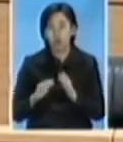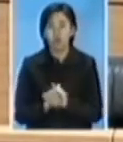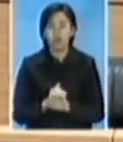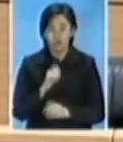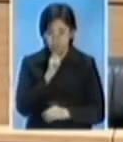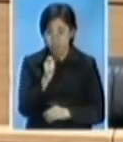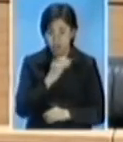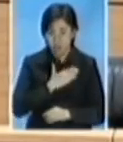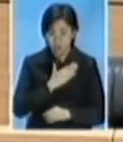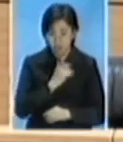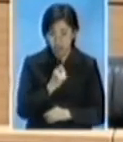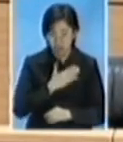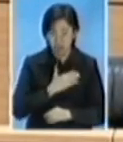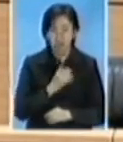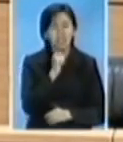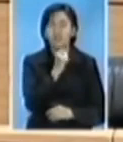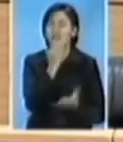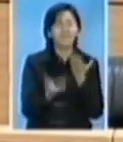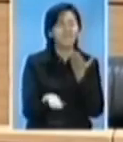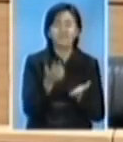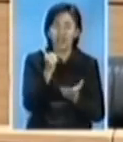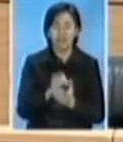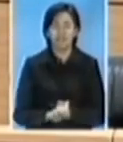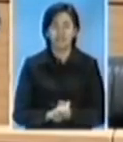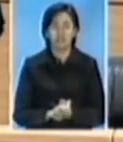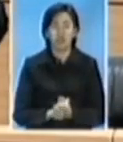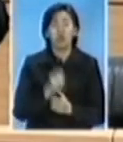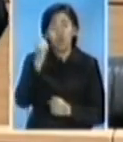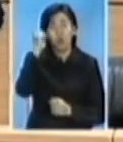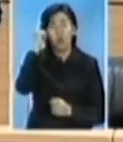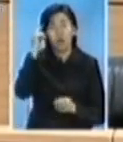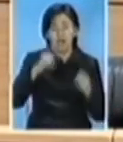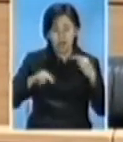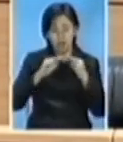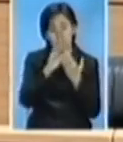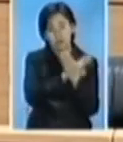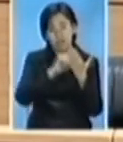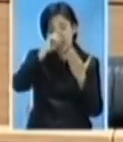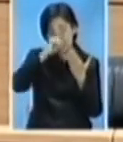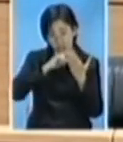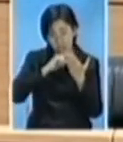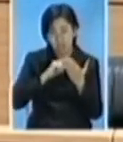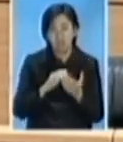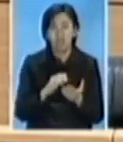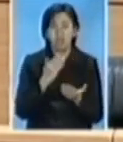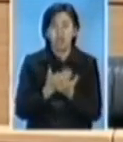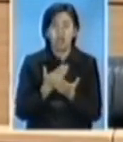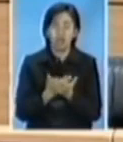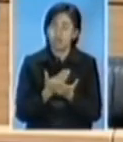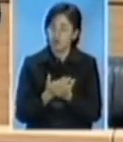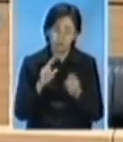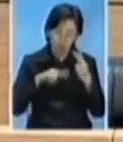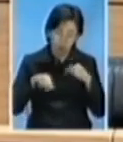หมครับสัมภาษณ์ใครก็ได้ท่านรู้ไหมครับว่าการปกครองประเทศไทยต้นทุนการปกครองสูงสุด